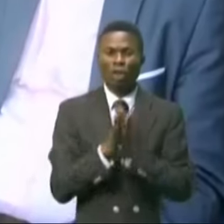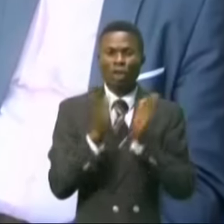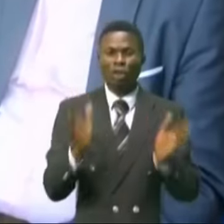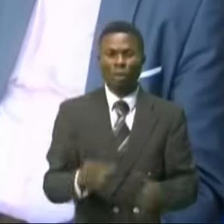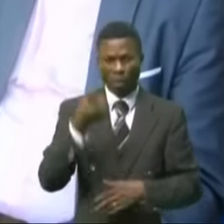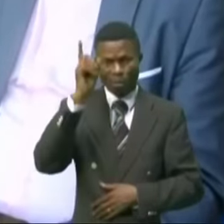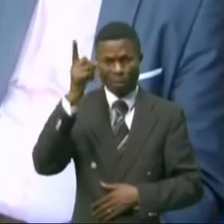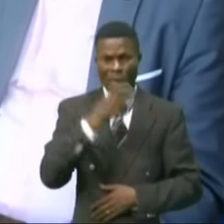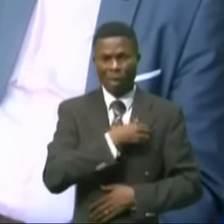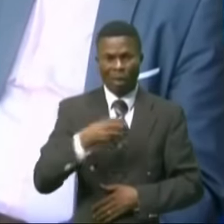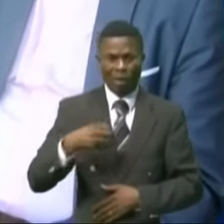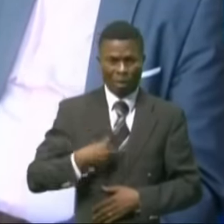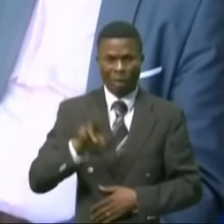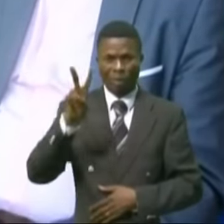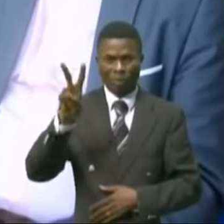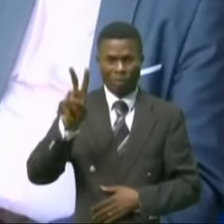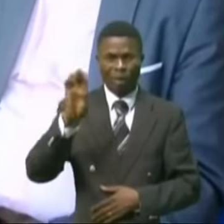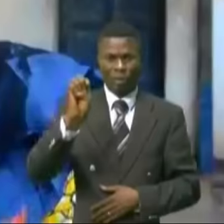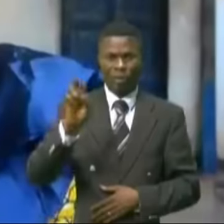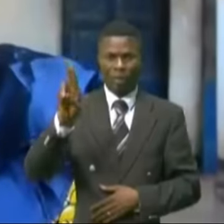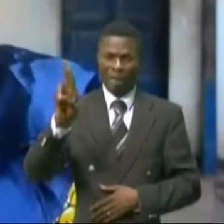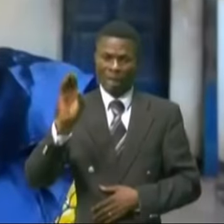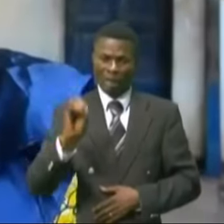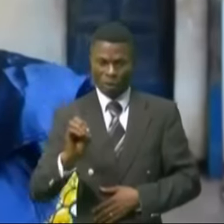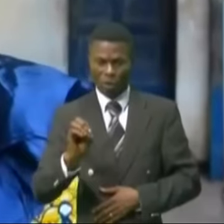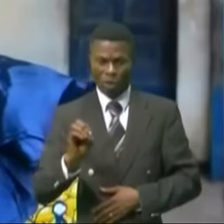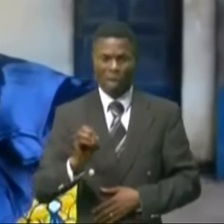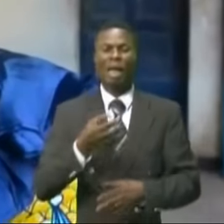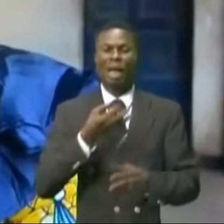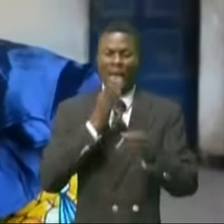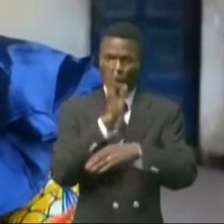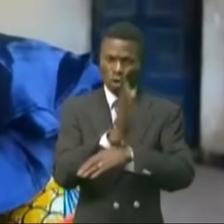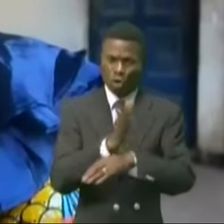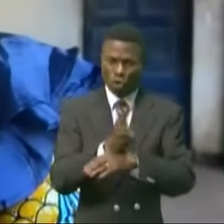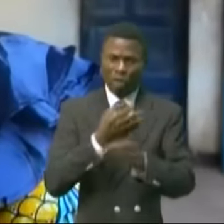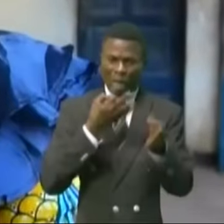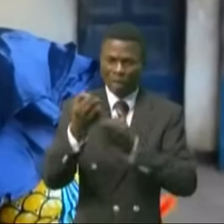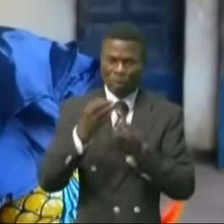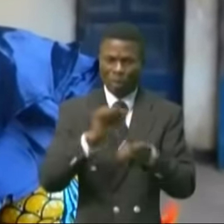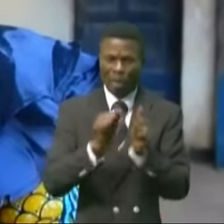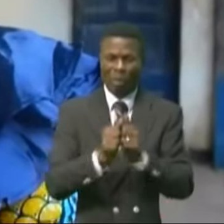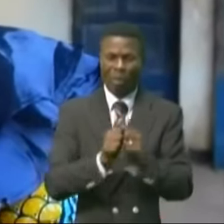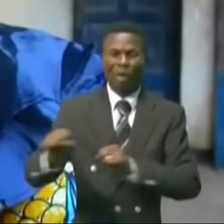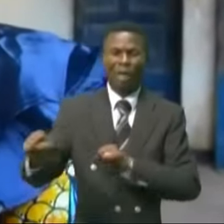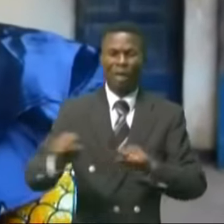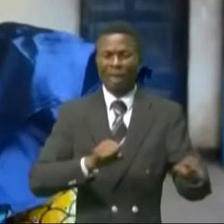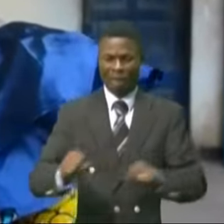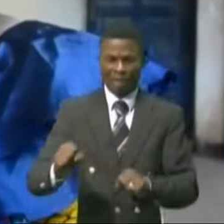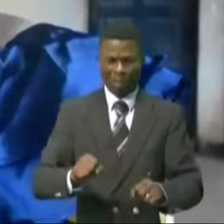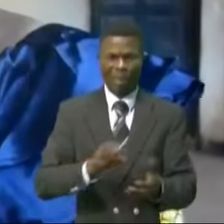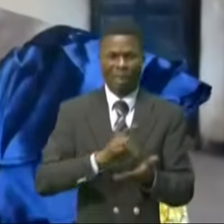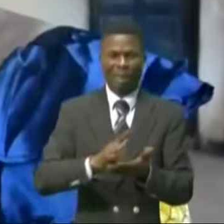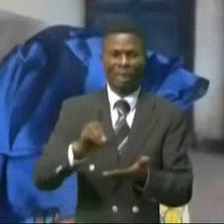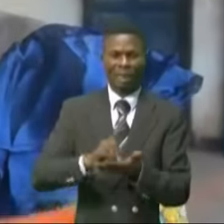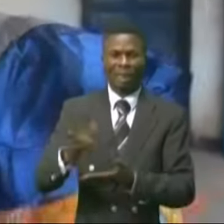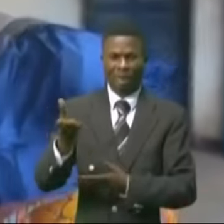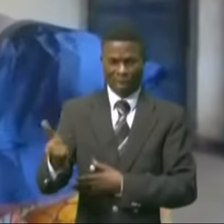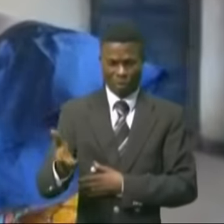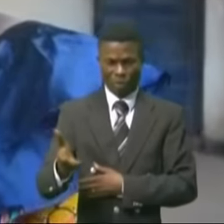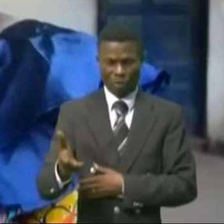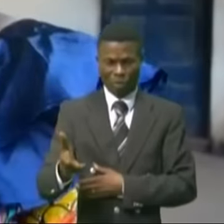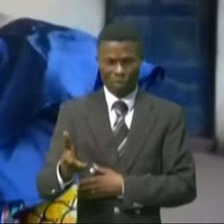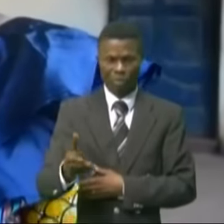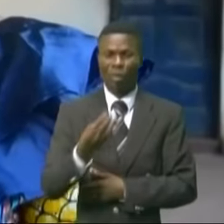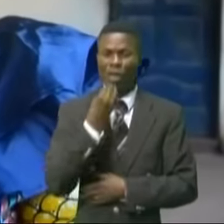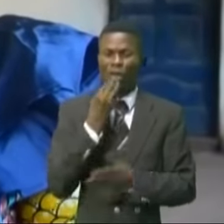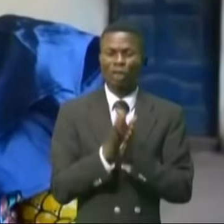principale, Madame Véro Kidjata Guizé, donne quelques précisions liées aux épreuves de hors session. Cela étant,